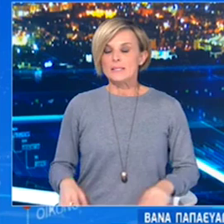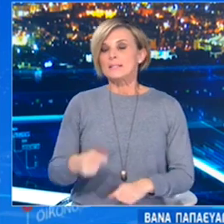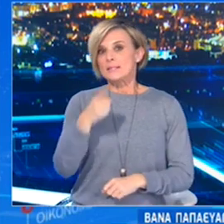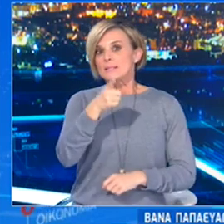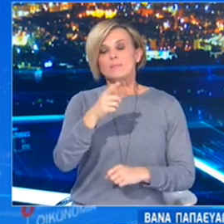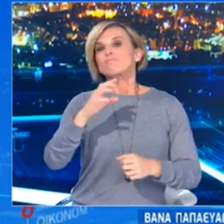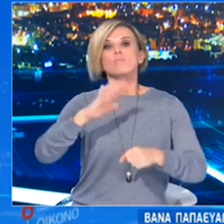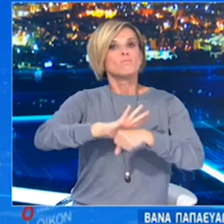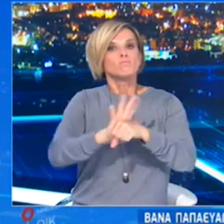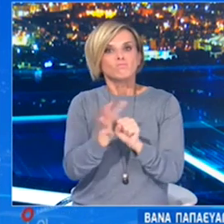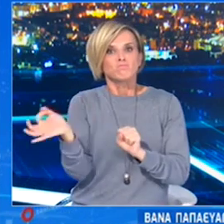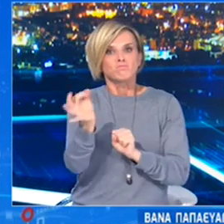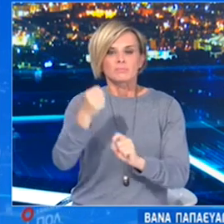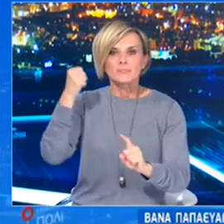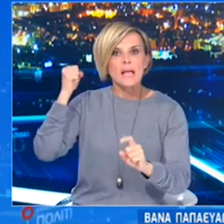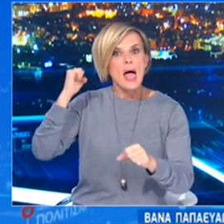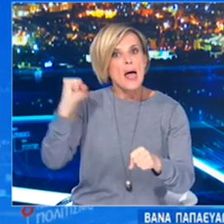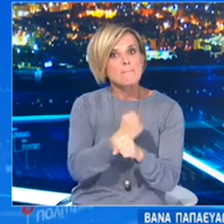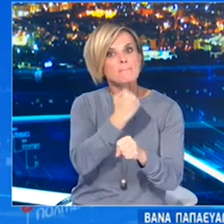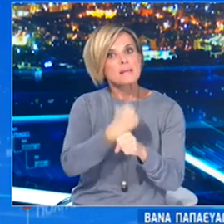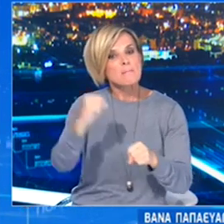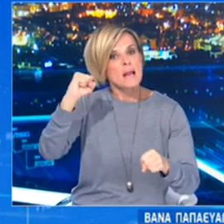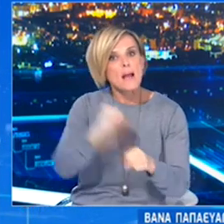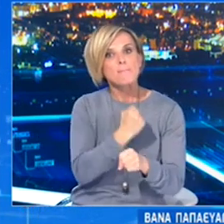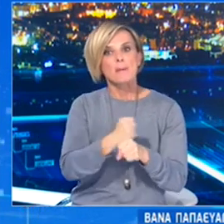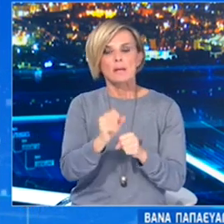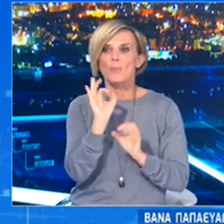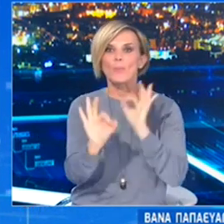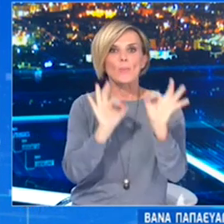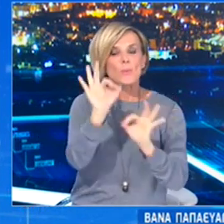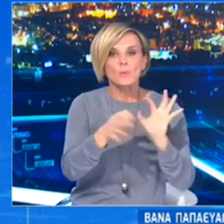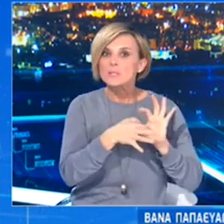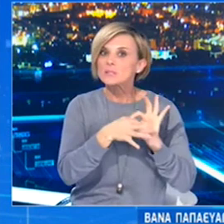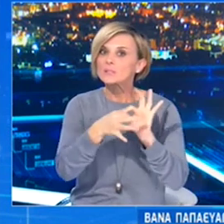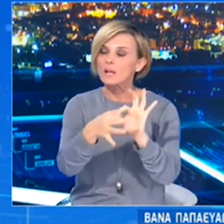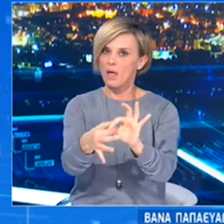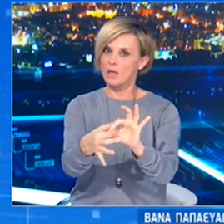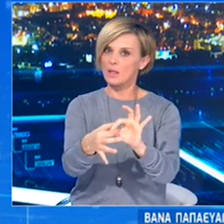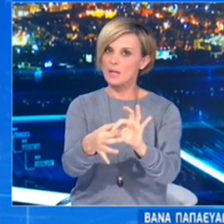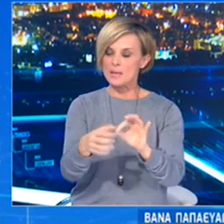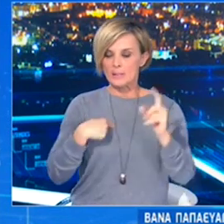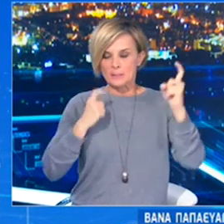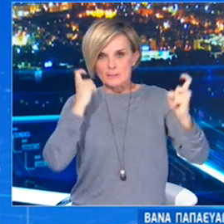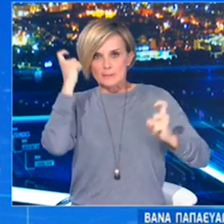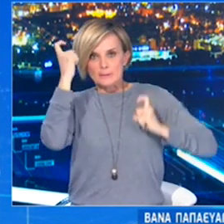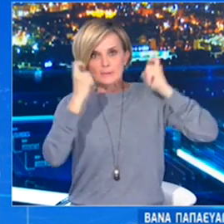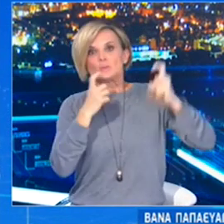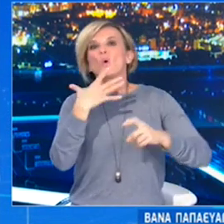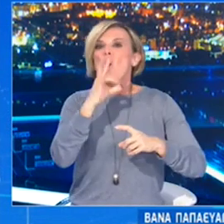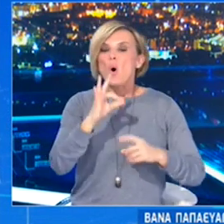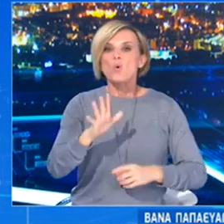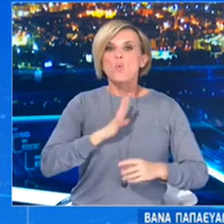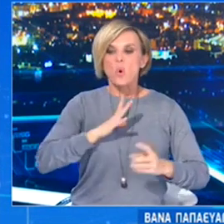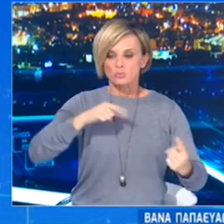αυτή η αλυσίδα της μετάδοσης. Η διασπορά στην κοινότητα ήταν και παραμένει μεγάλη και η κοινωτικότητα του πληθυσμού δεν